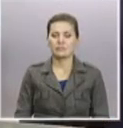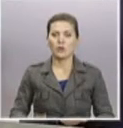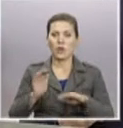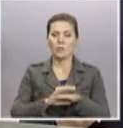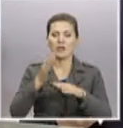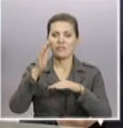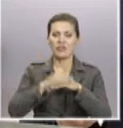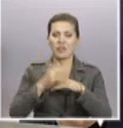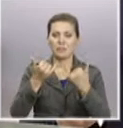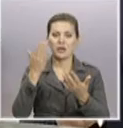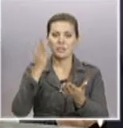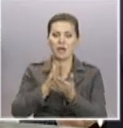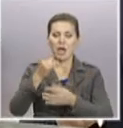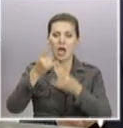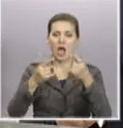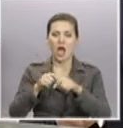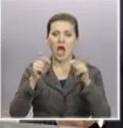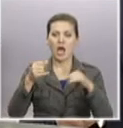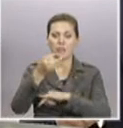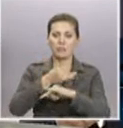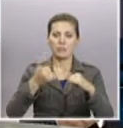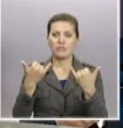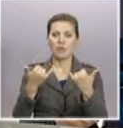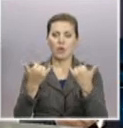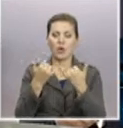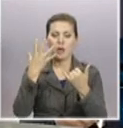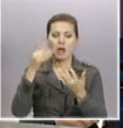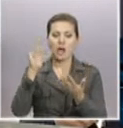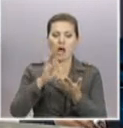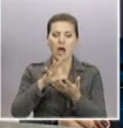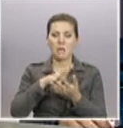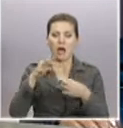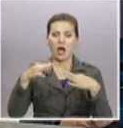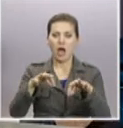Кешар, құрметті көрермен, тікелей эфирде ашық әңгіме студиямыздың бүгін қонағы Алматы қаласы